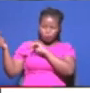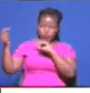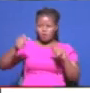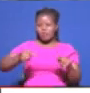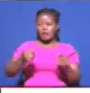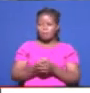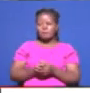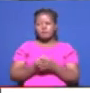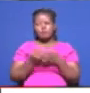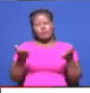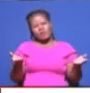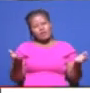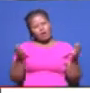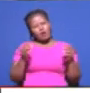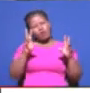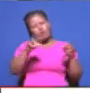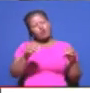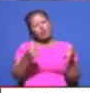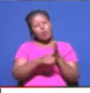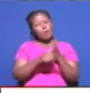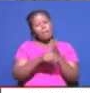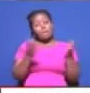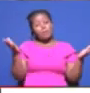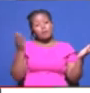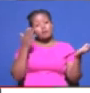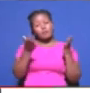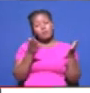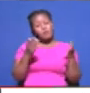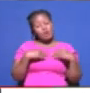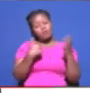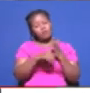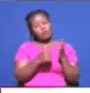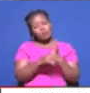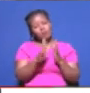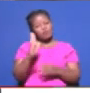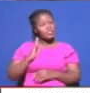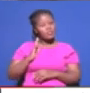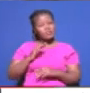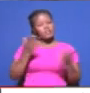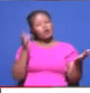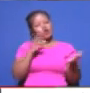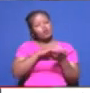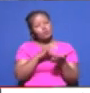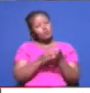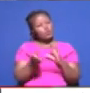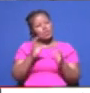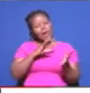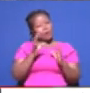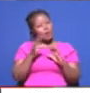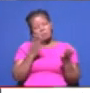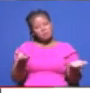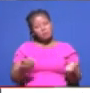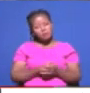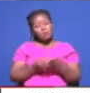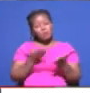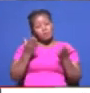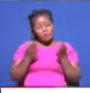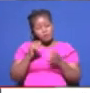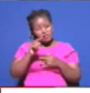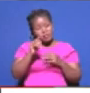Tujashuhudia visa vyote vya kuashiria kwamba pengine kutakuwa na utovu wa usalama ama hali kama hiyo. Pengine hii ndio hali halisi